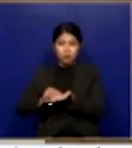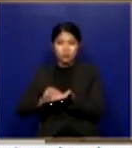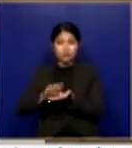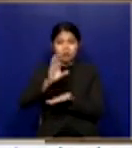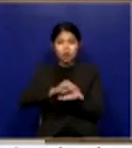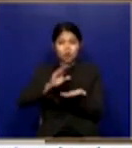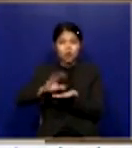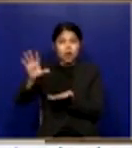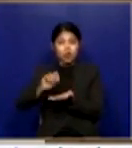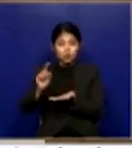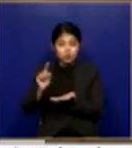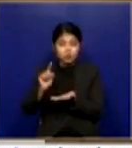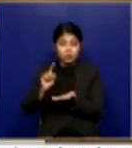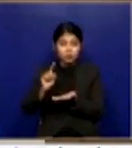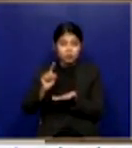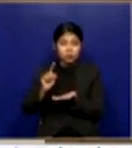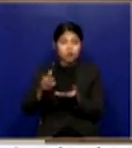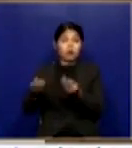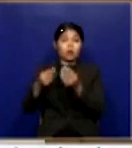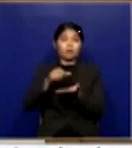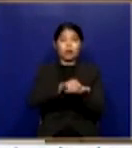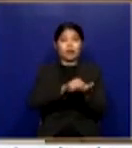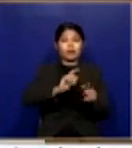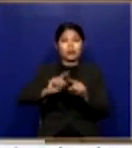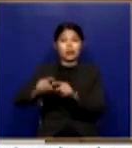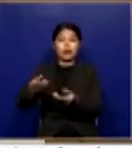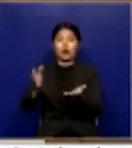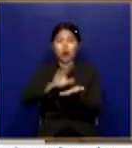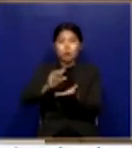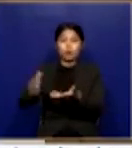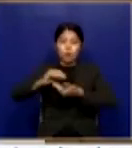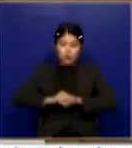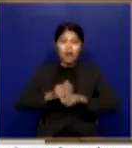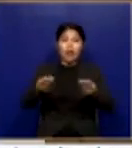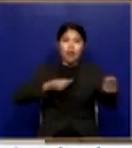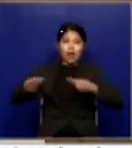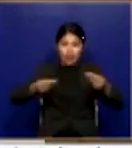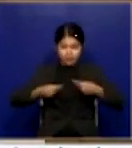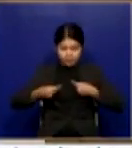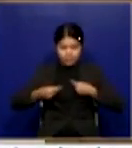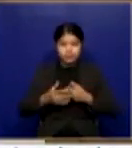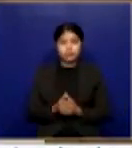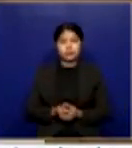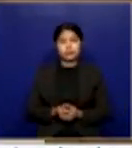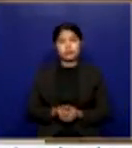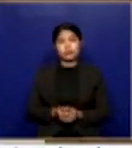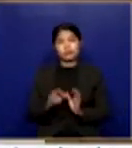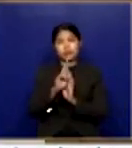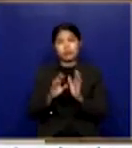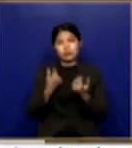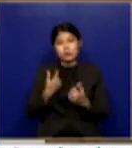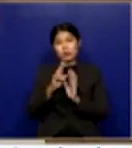ได้มาจากผู้ให้บริการทั้งหลายนะครับที่มีความร่วมมือให้ข้อมูลกันเรามามันมีการใช้ระบบ